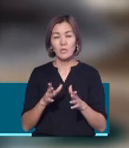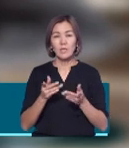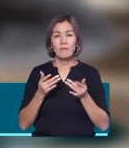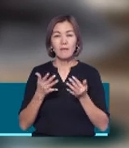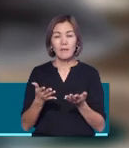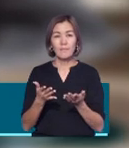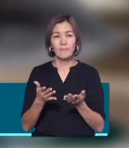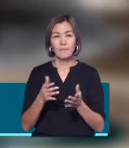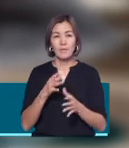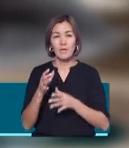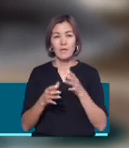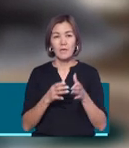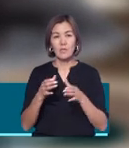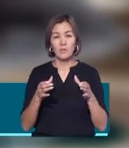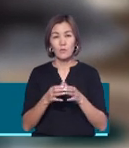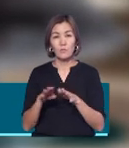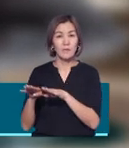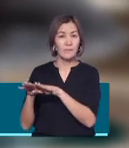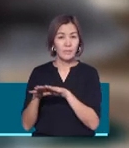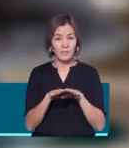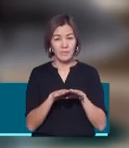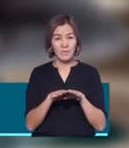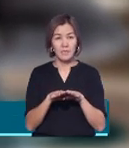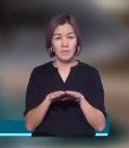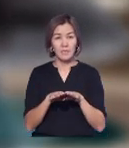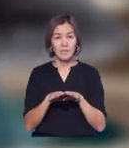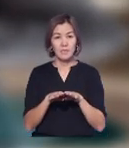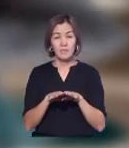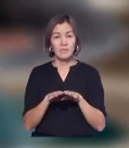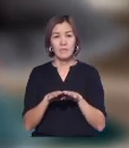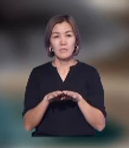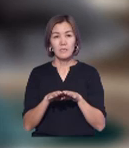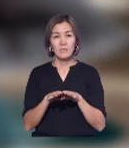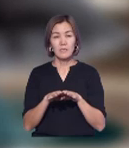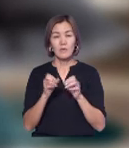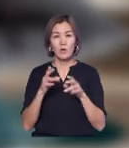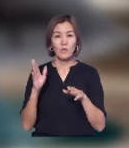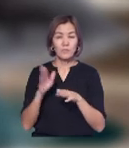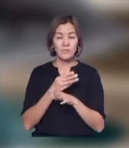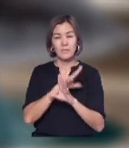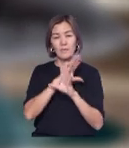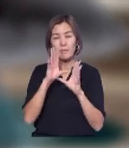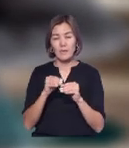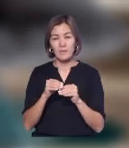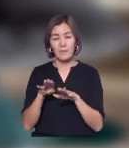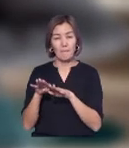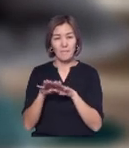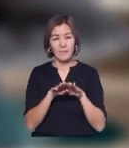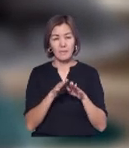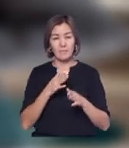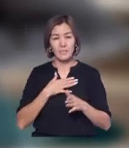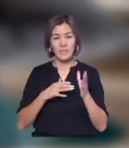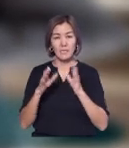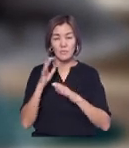талаптар халықаралық ұйымдардан ол бірдей. Яғни эксплуатация жағынан және де қауіпсіздік жағынан. Мысалға, біздің